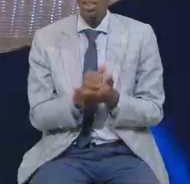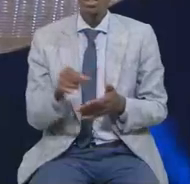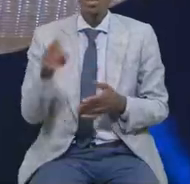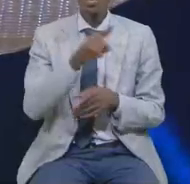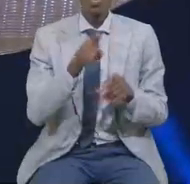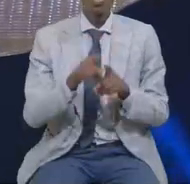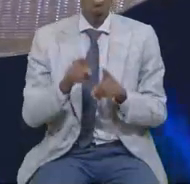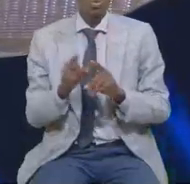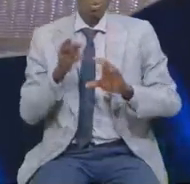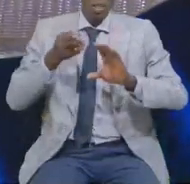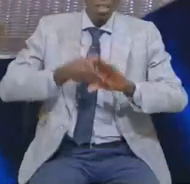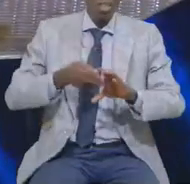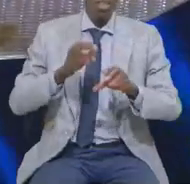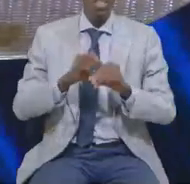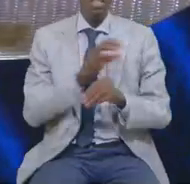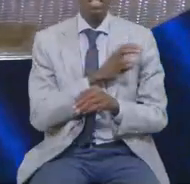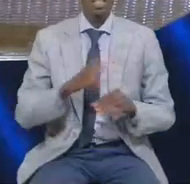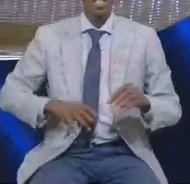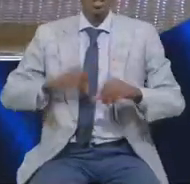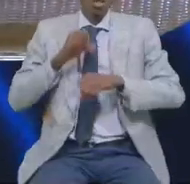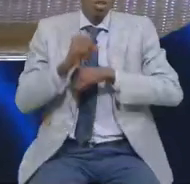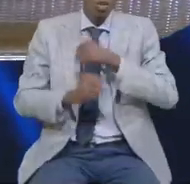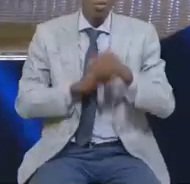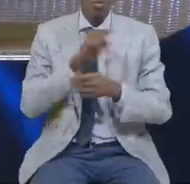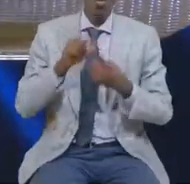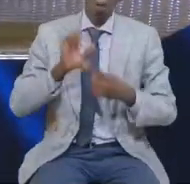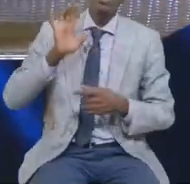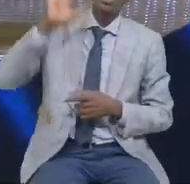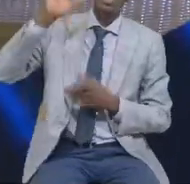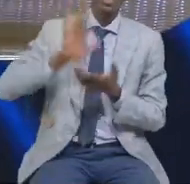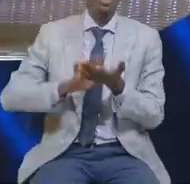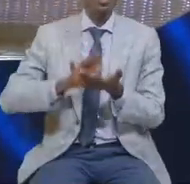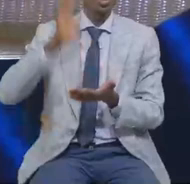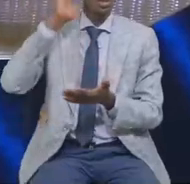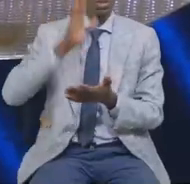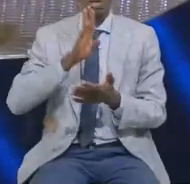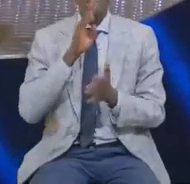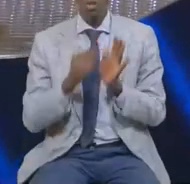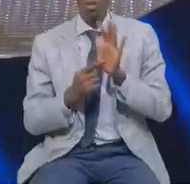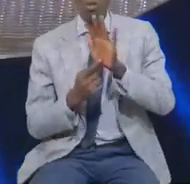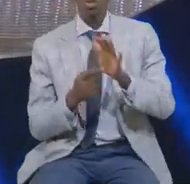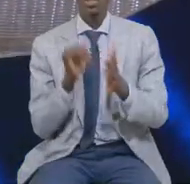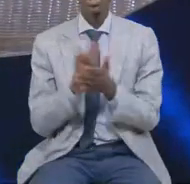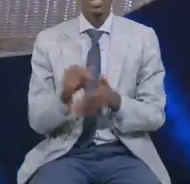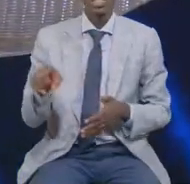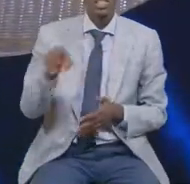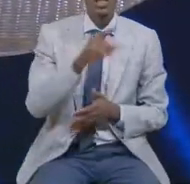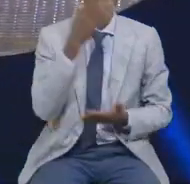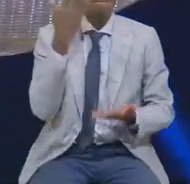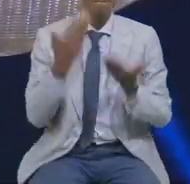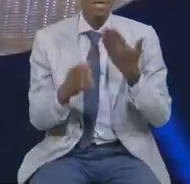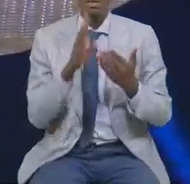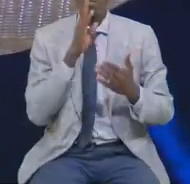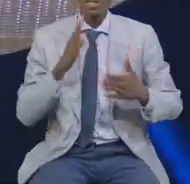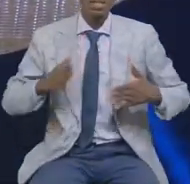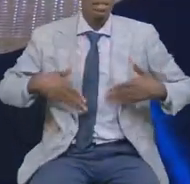aussi réjouissez-vous au contraire de la part que vous avez aux souffrances de Christ, afin que vous soyez aussi